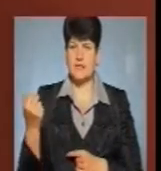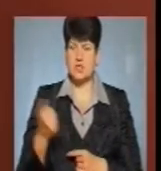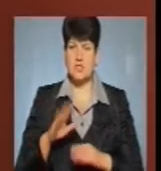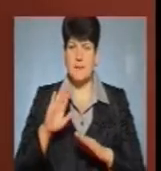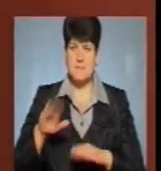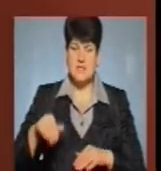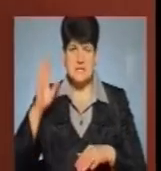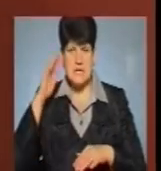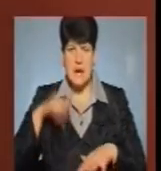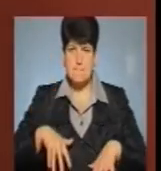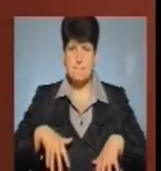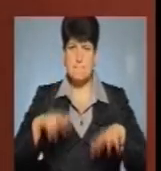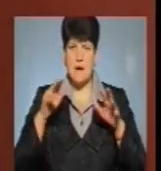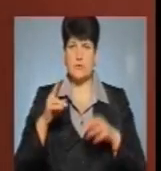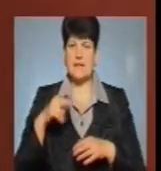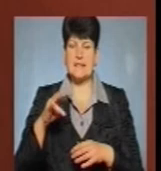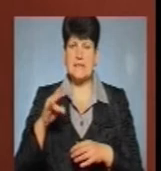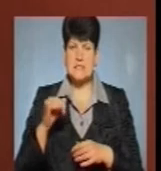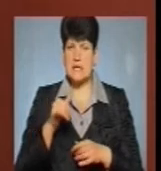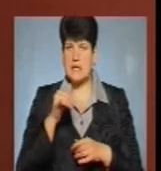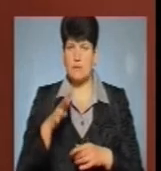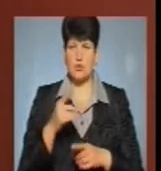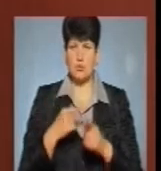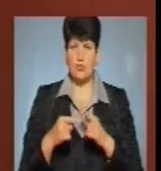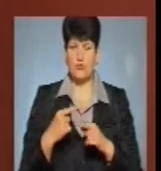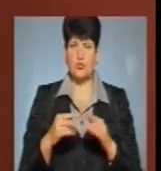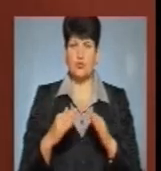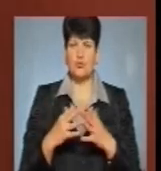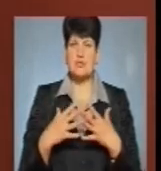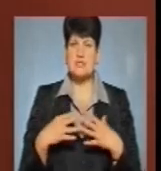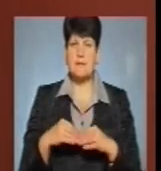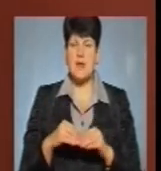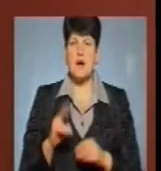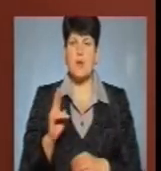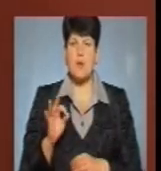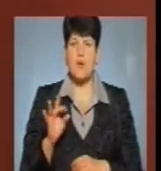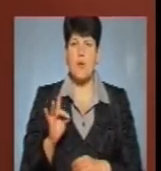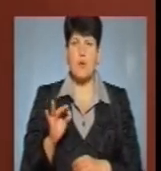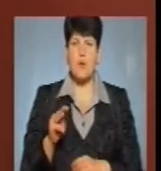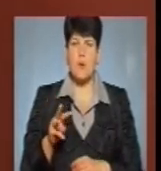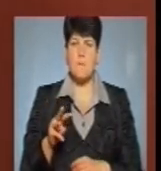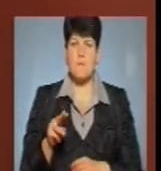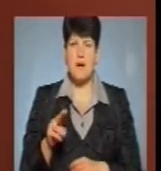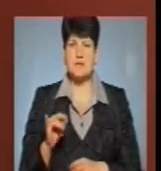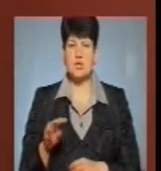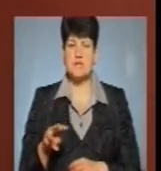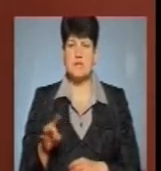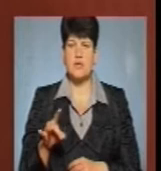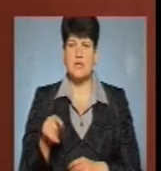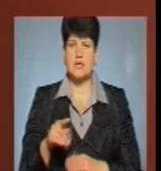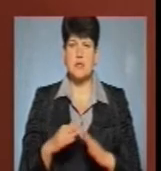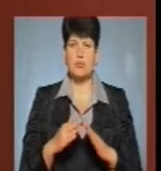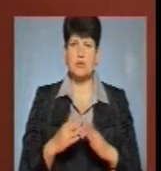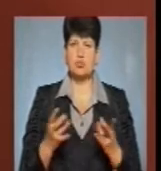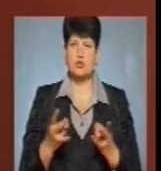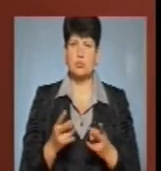паводку на Дністрі досі не може повернутися додому сім'я Скоробця Монастирського району. Їхній будинок після підтоплення